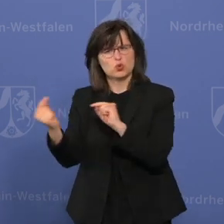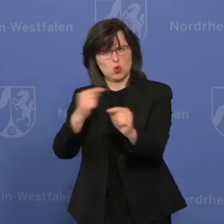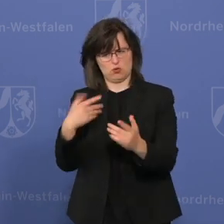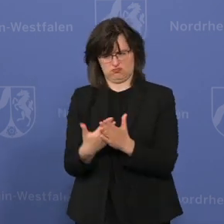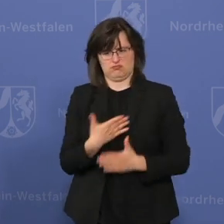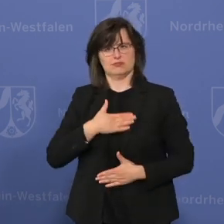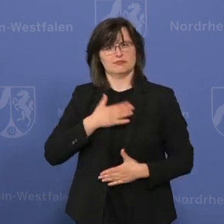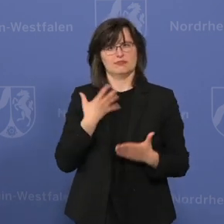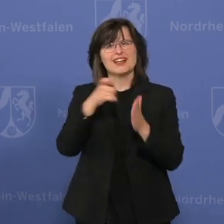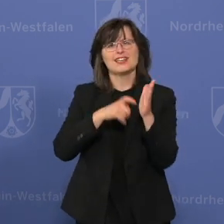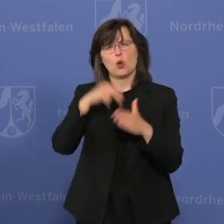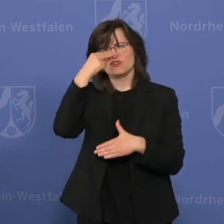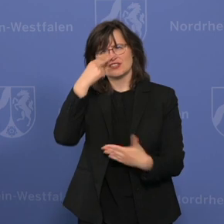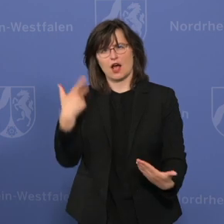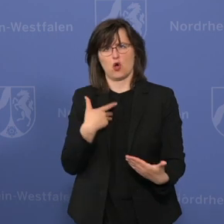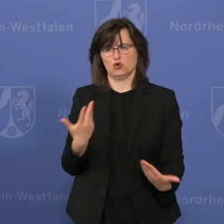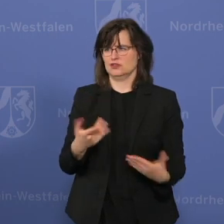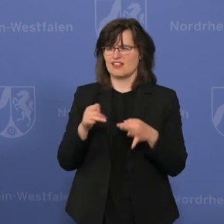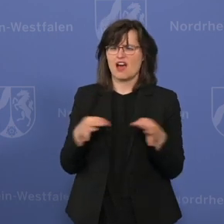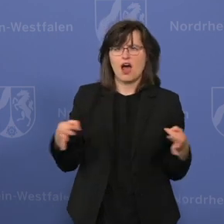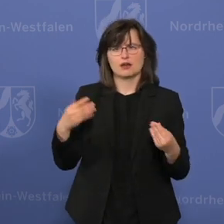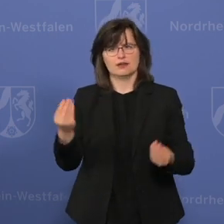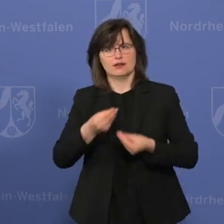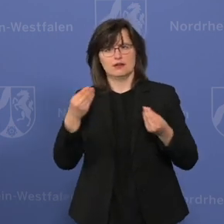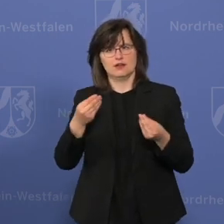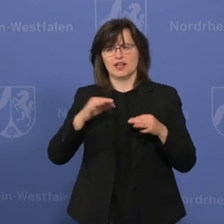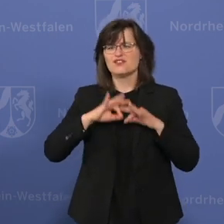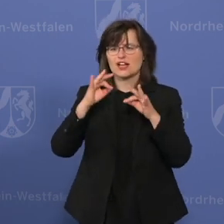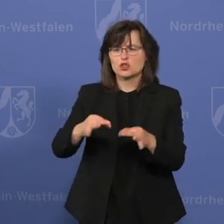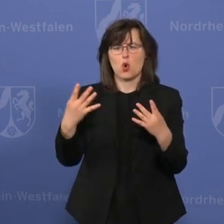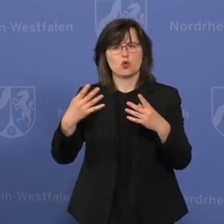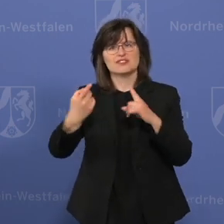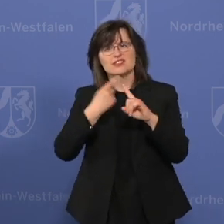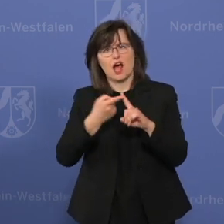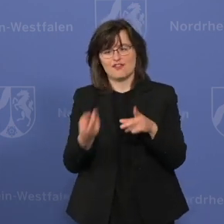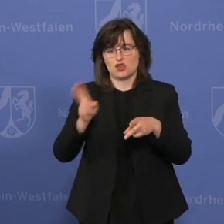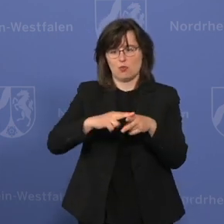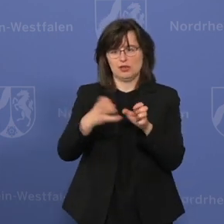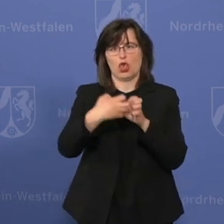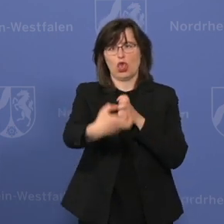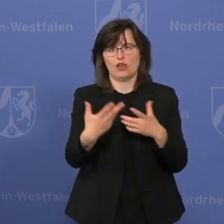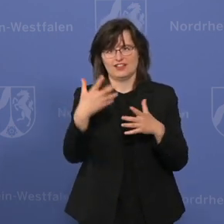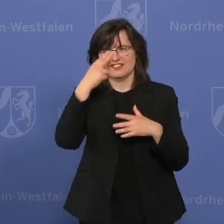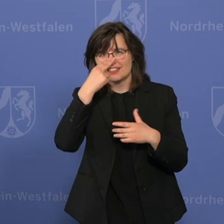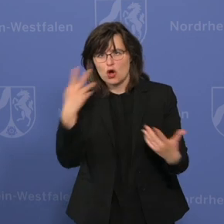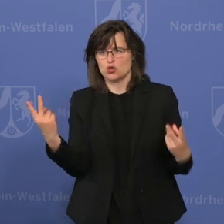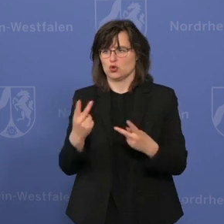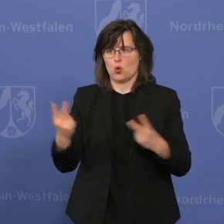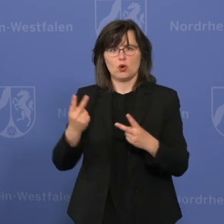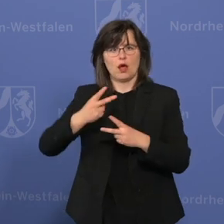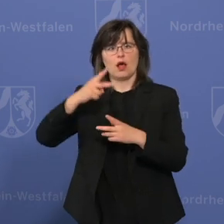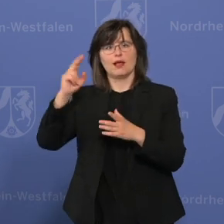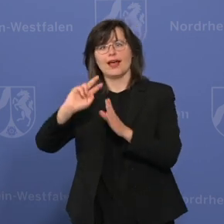jetzt relevant? Sind es die Anzahl der Tage, in denen sich die Infektionszahlen verdoppeln? Oder ist es die Reproduktionsrate? Oder was ist denn